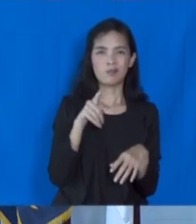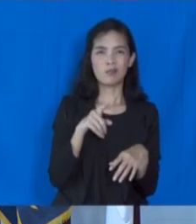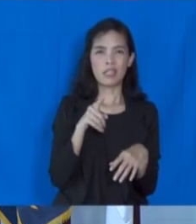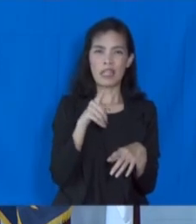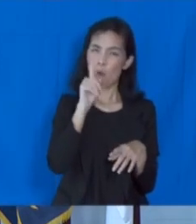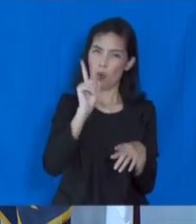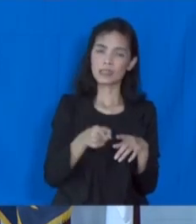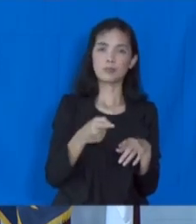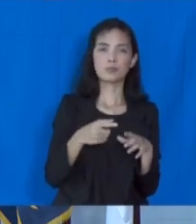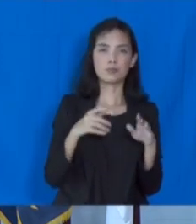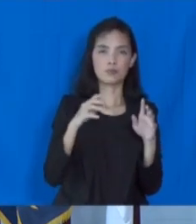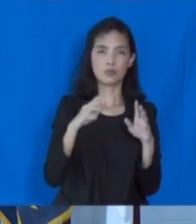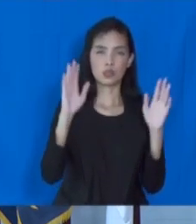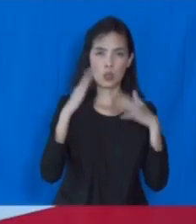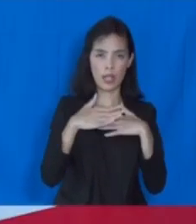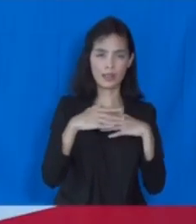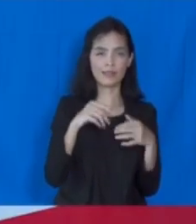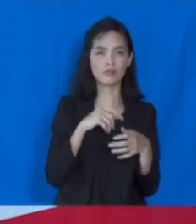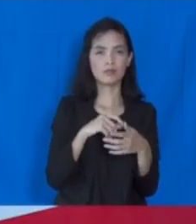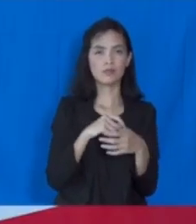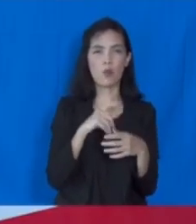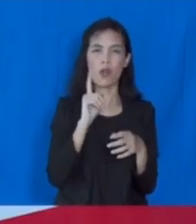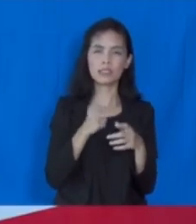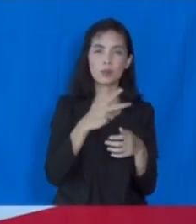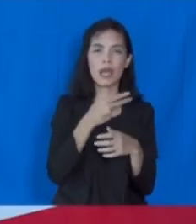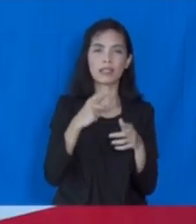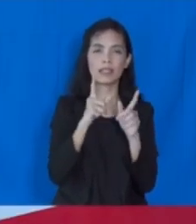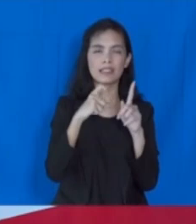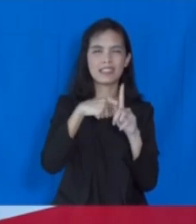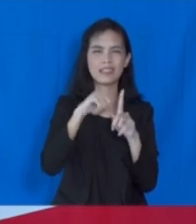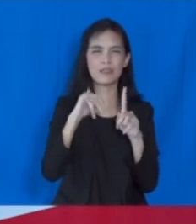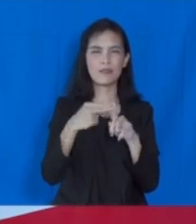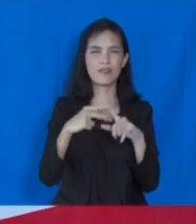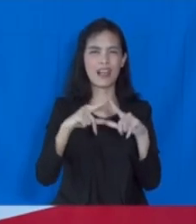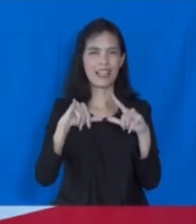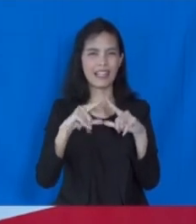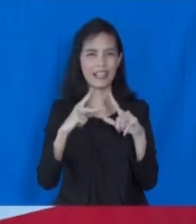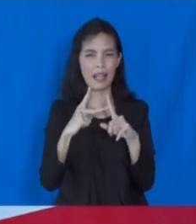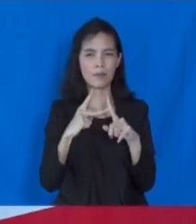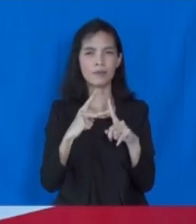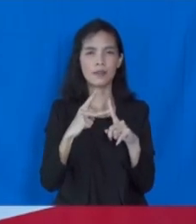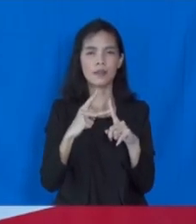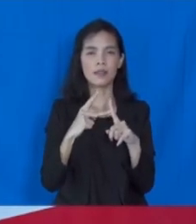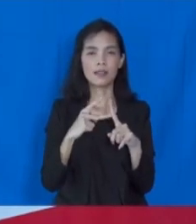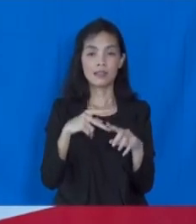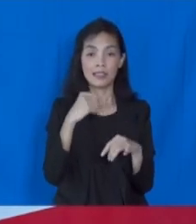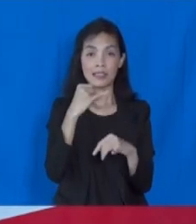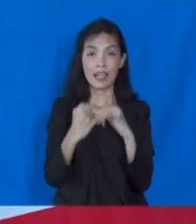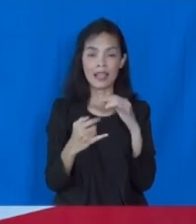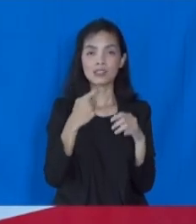kifayah yang berikutnya soal pemakaman 44 hal ini